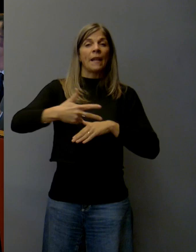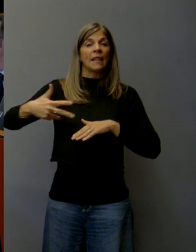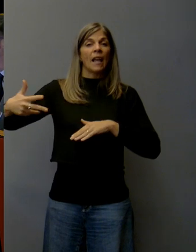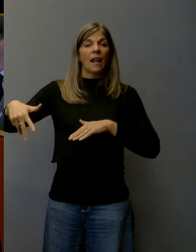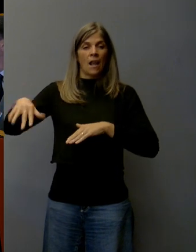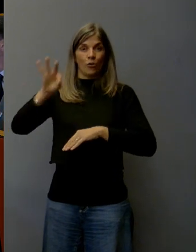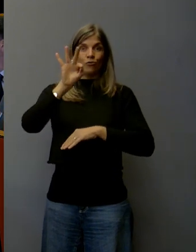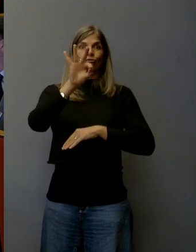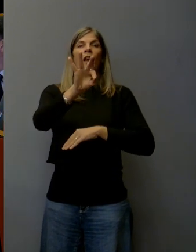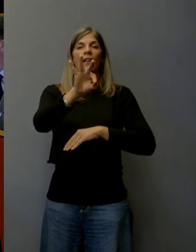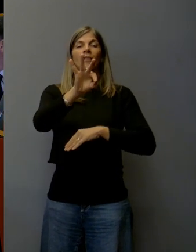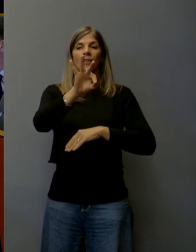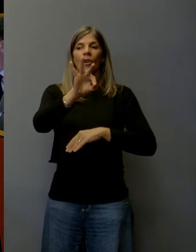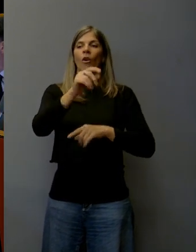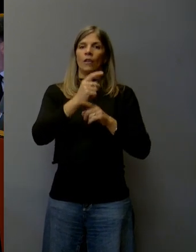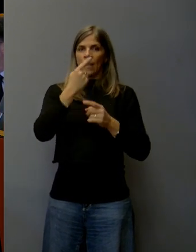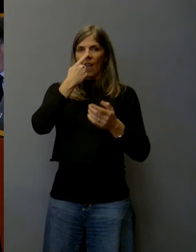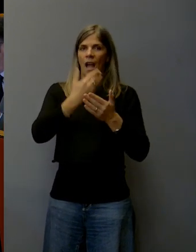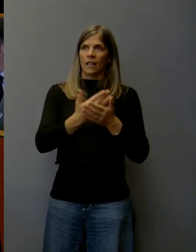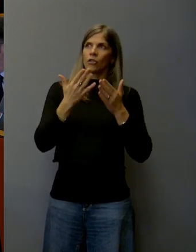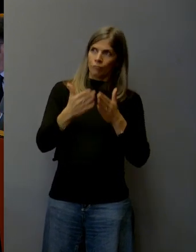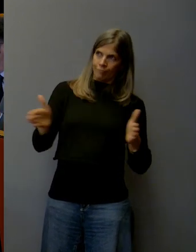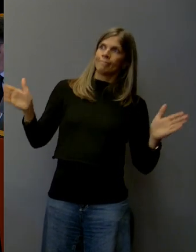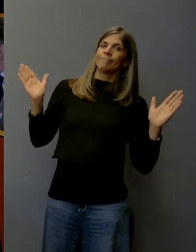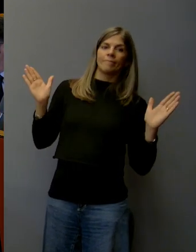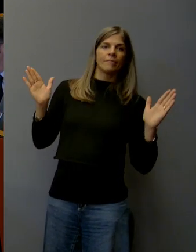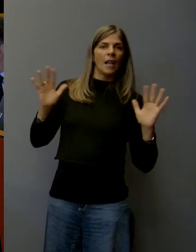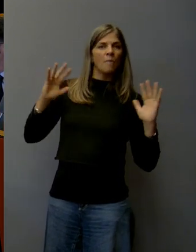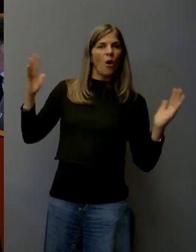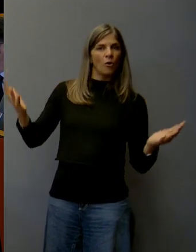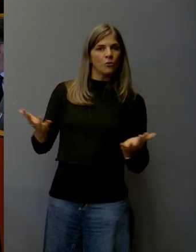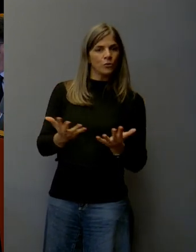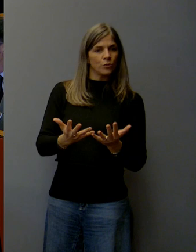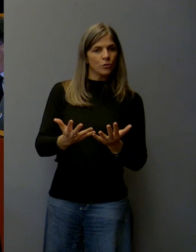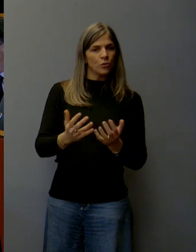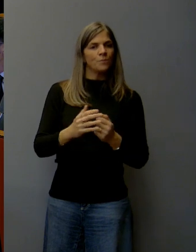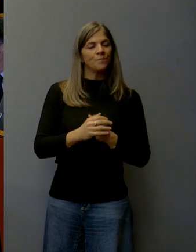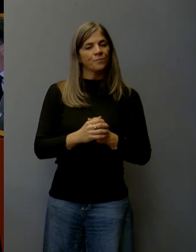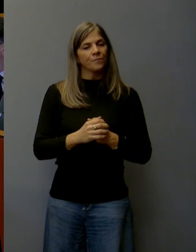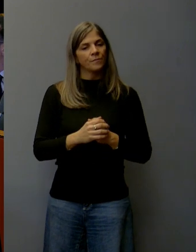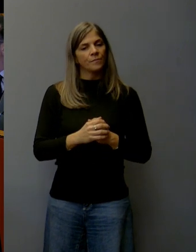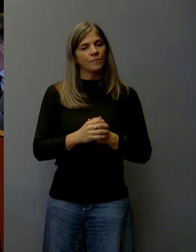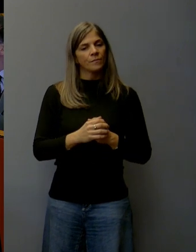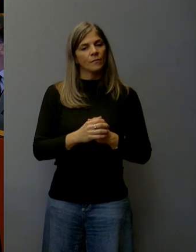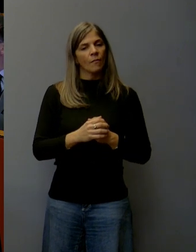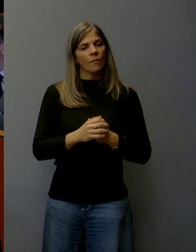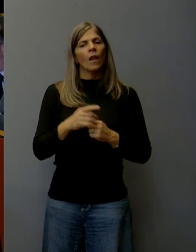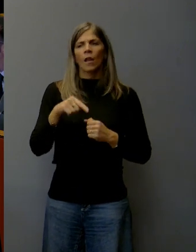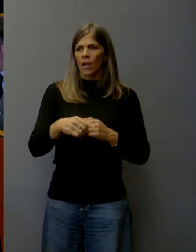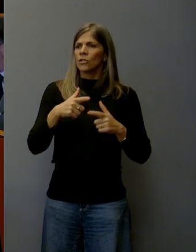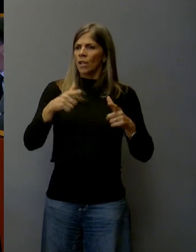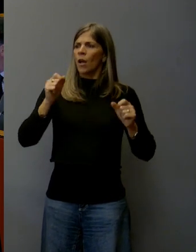porta tutt'oggi seppur non più Repubblica Ma possiamo sicuramente Sempre definire la superba però Questo dipende da che tipo